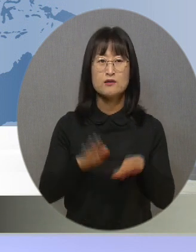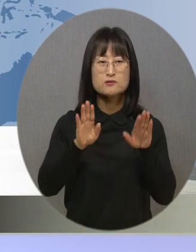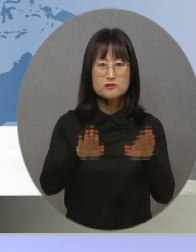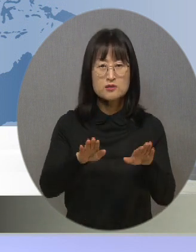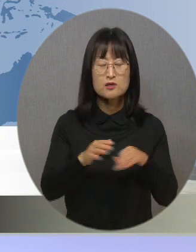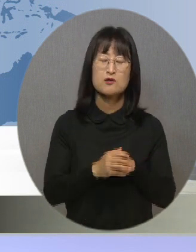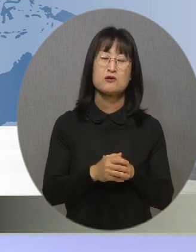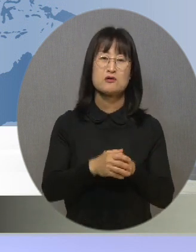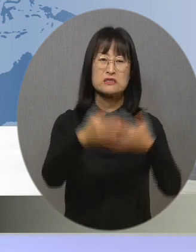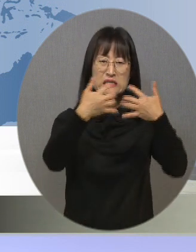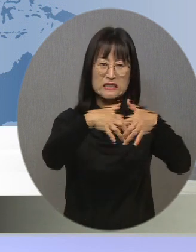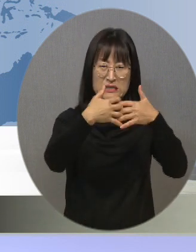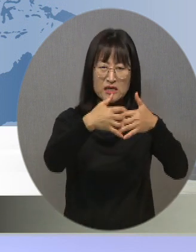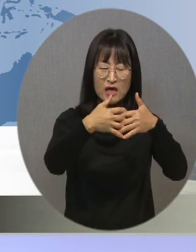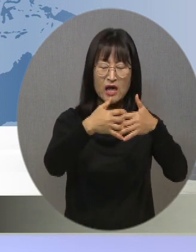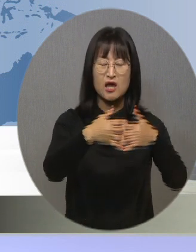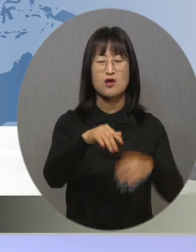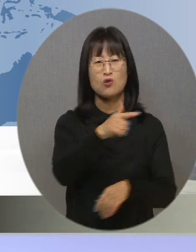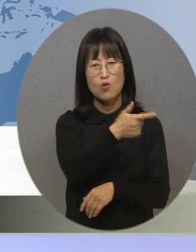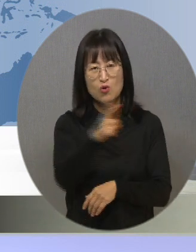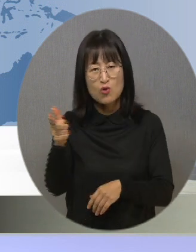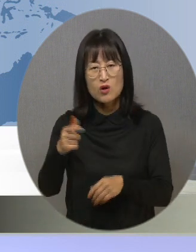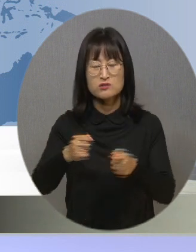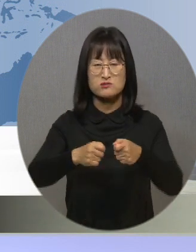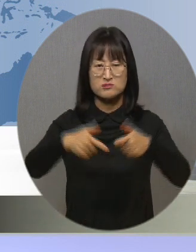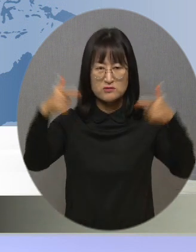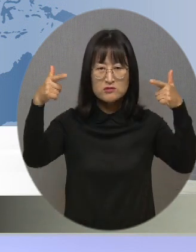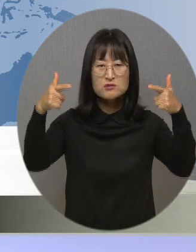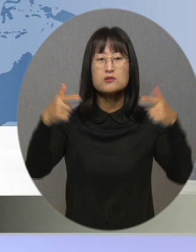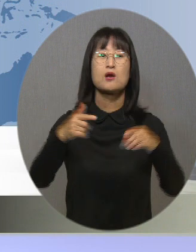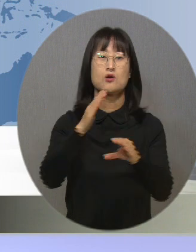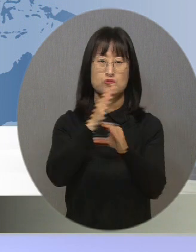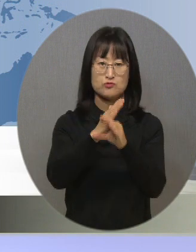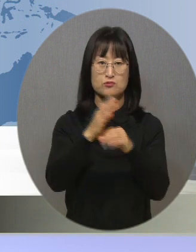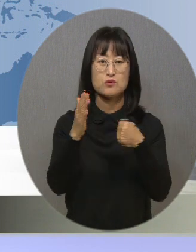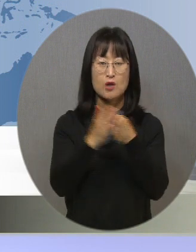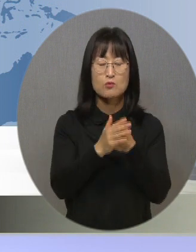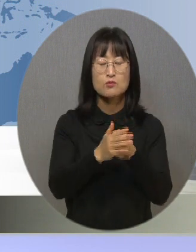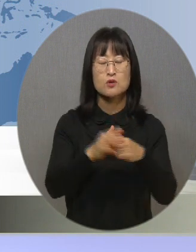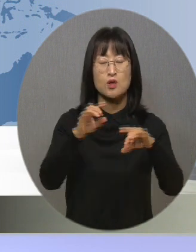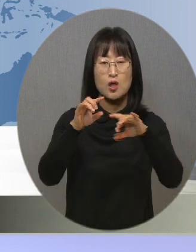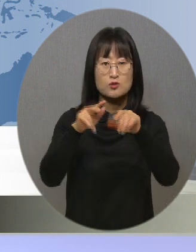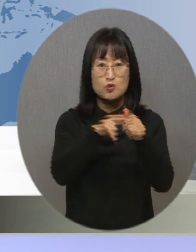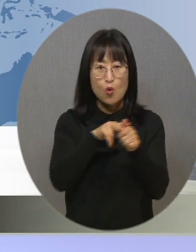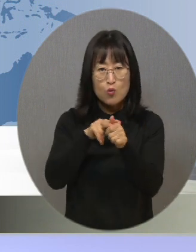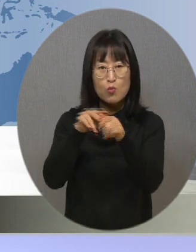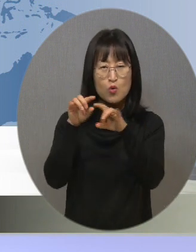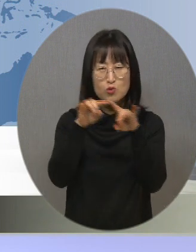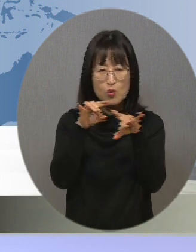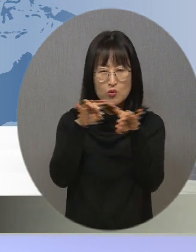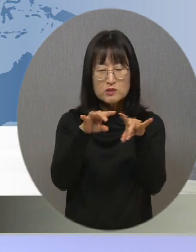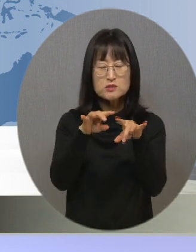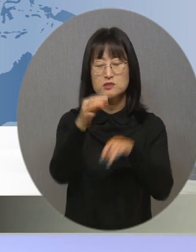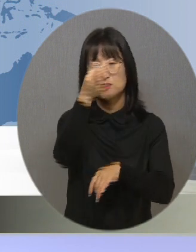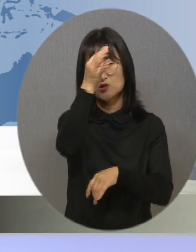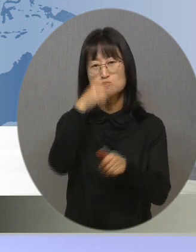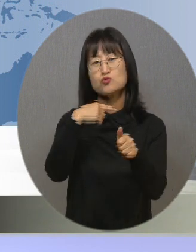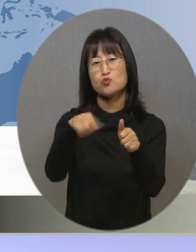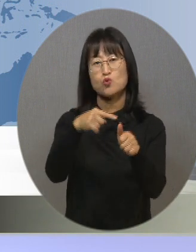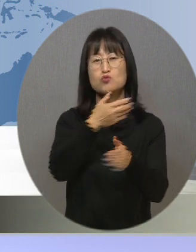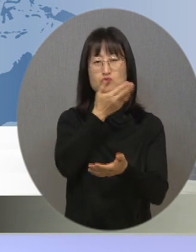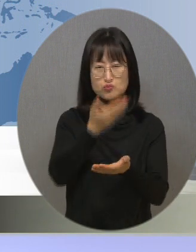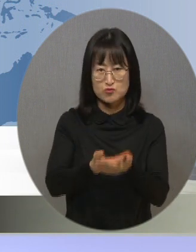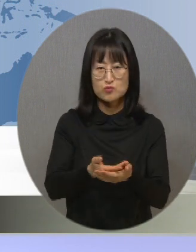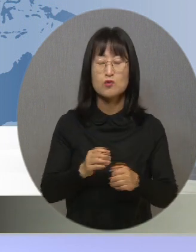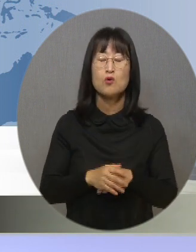늘어나고 키오스크를 통한 음료 주문 등이 보편화되면서 정보통신기술 교육이 더 중요하게 느껴지는 때인데요.